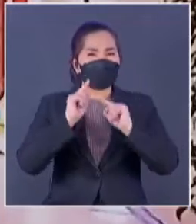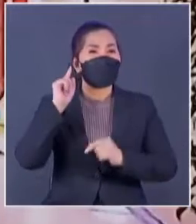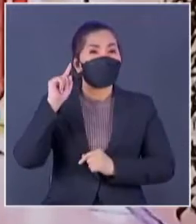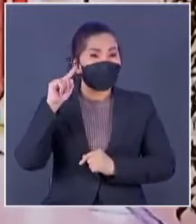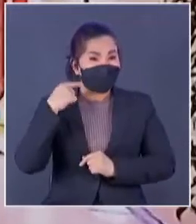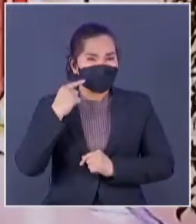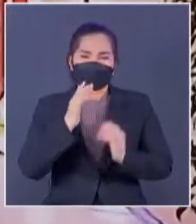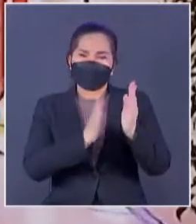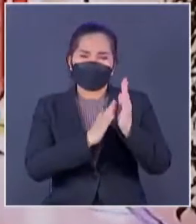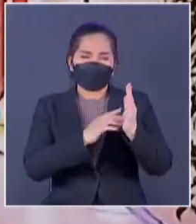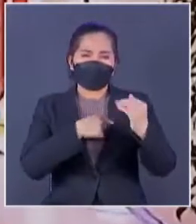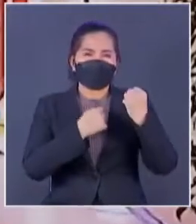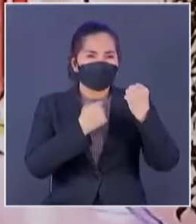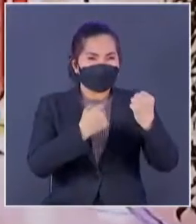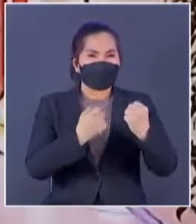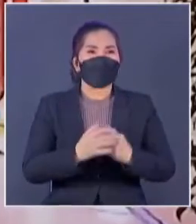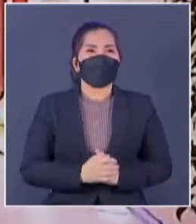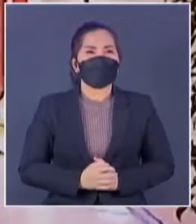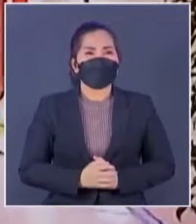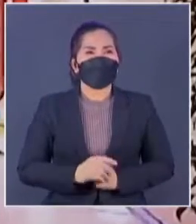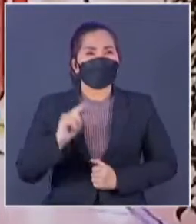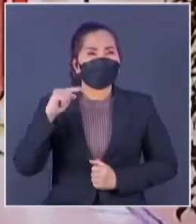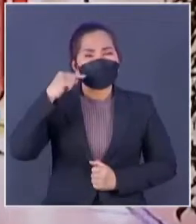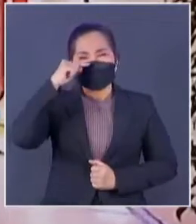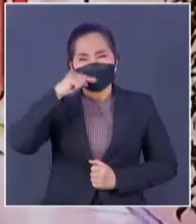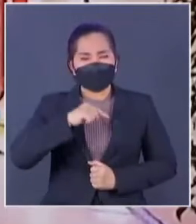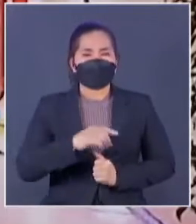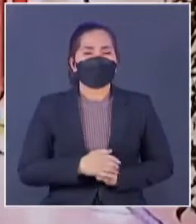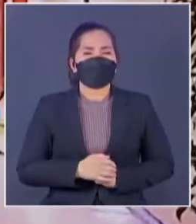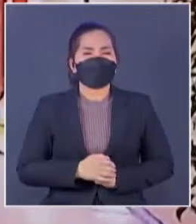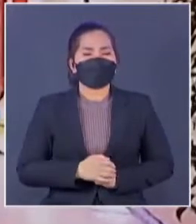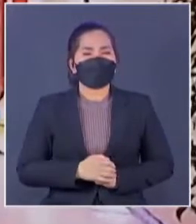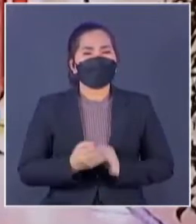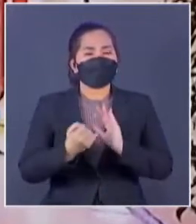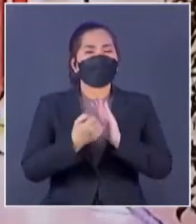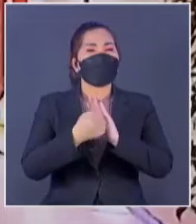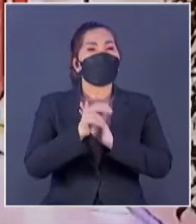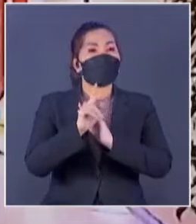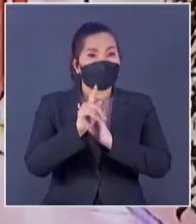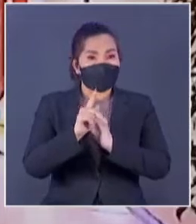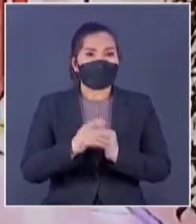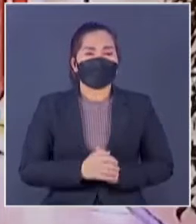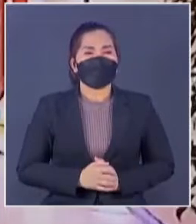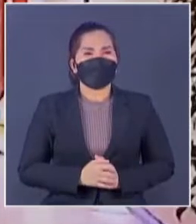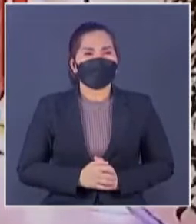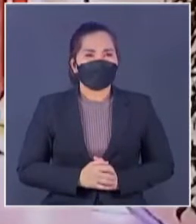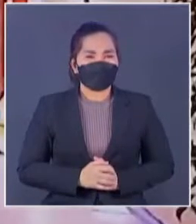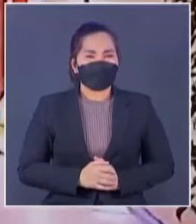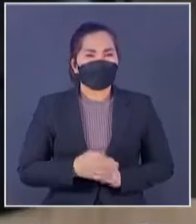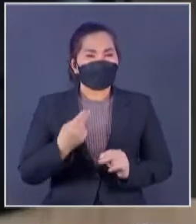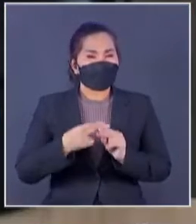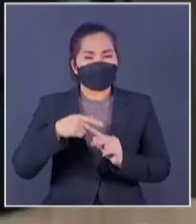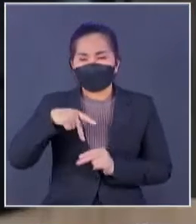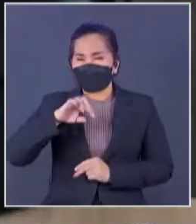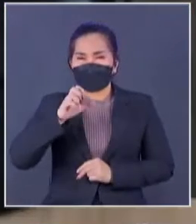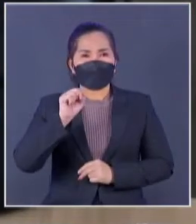ชื่นชมให้กำลังใจกับคุณยายไหมครับหญิงไทยจากอำเภอบ้านแฮดที่ขอนแก่นนะครับคุณพิสมัยองเจ